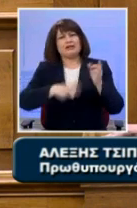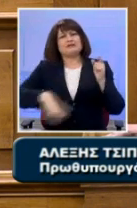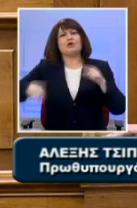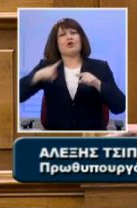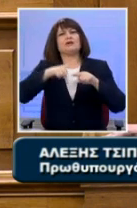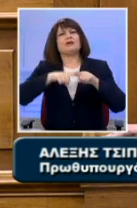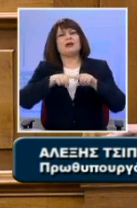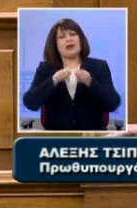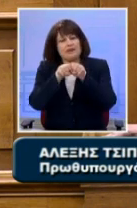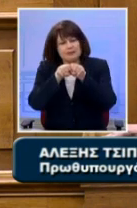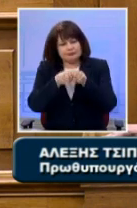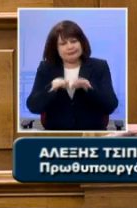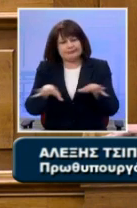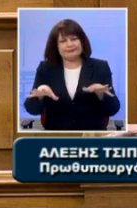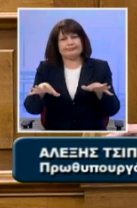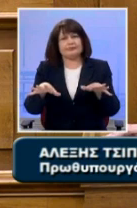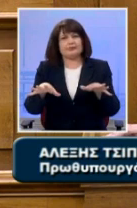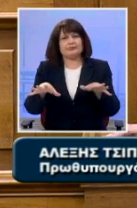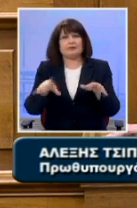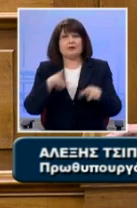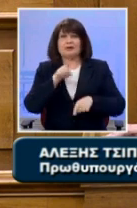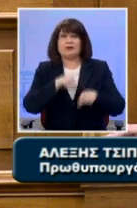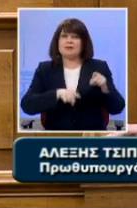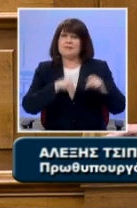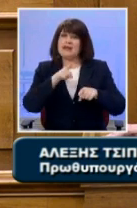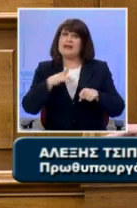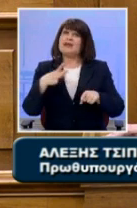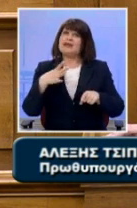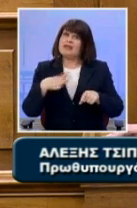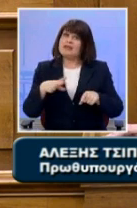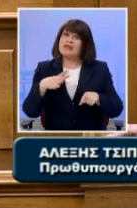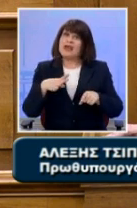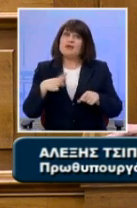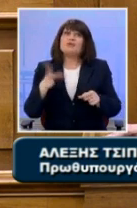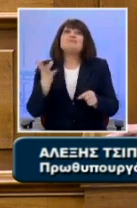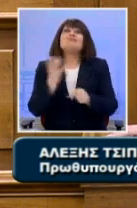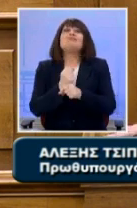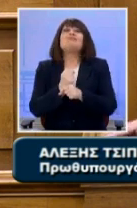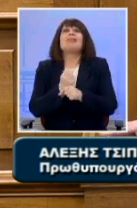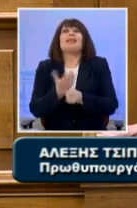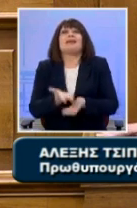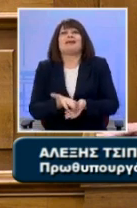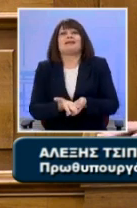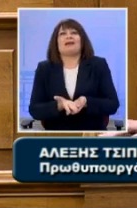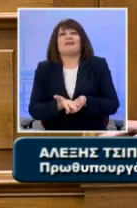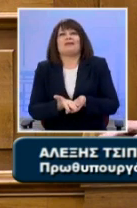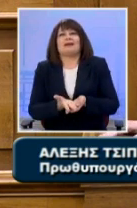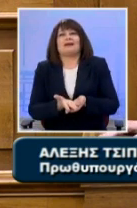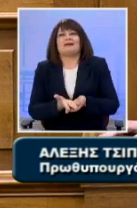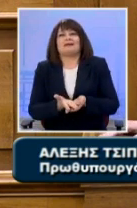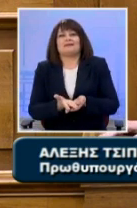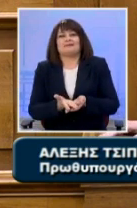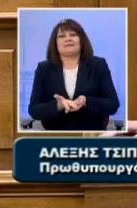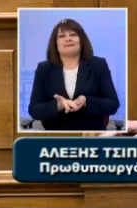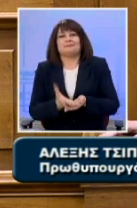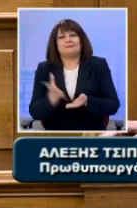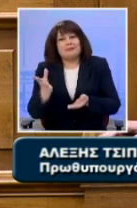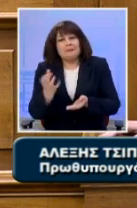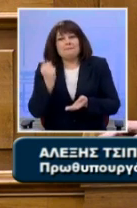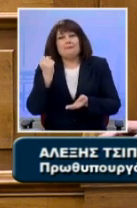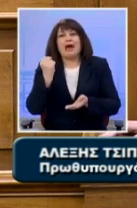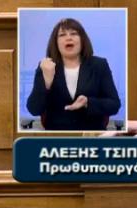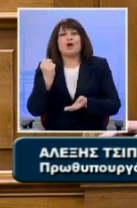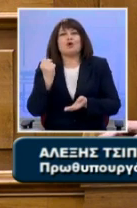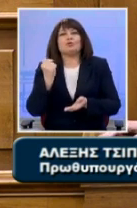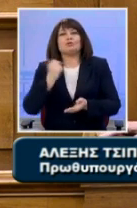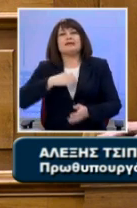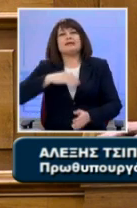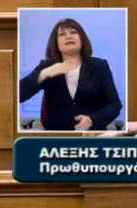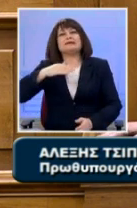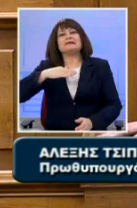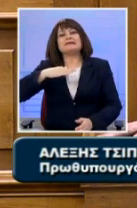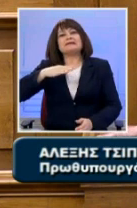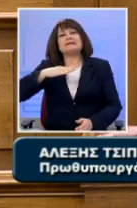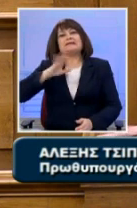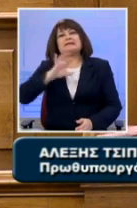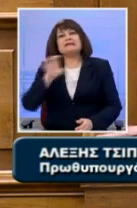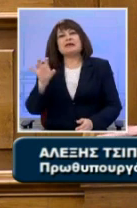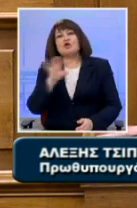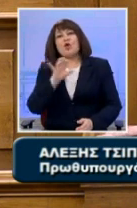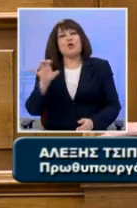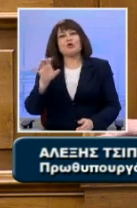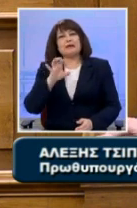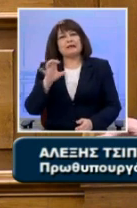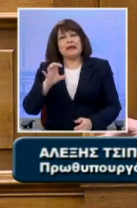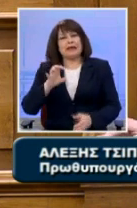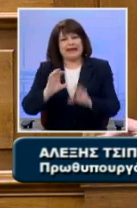κάποιων άλλων που προφανώς τα ήθελαν αλλά δεν κατάφεραν να αποκτήσουν αυτό το δικαίωμα, θυμίζει έντονα τον τρόπο με τον